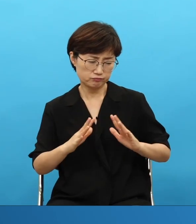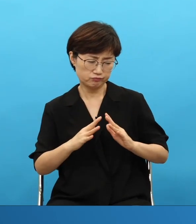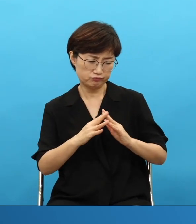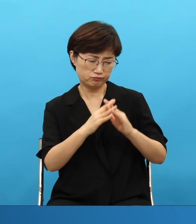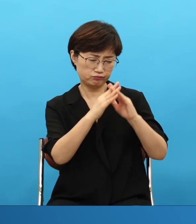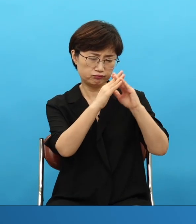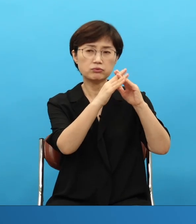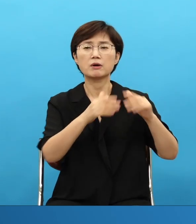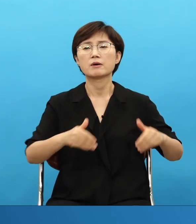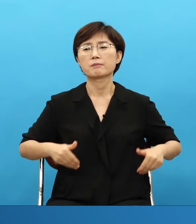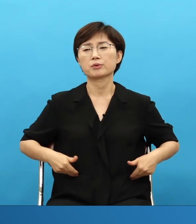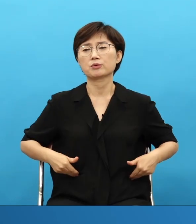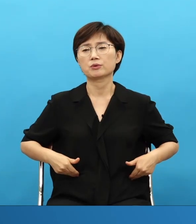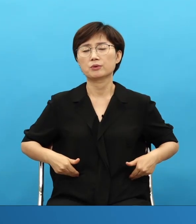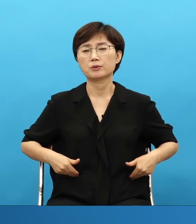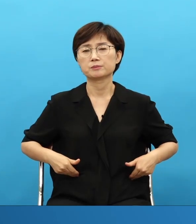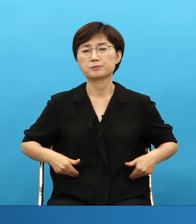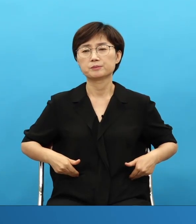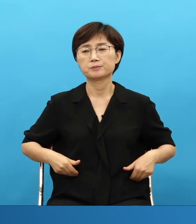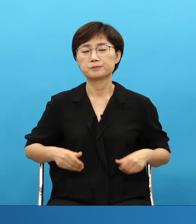말입니다. That's what it means.